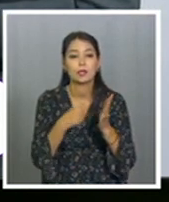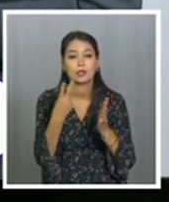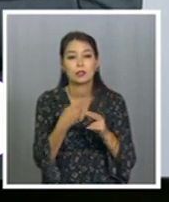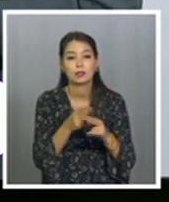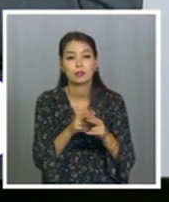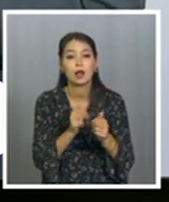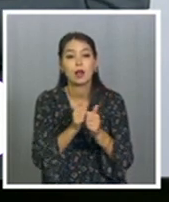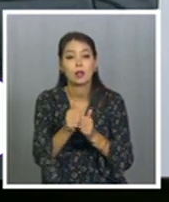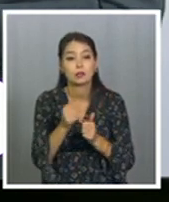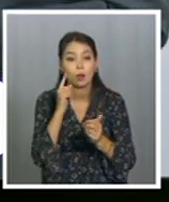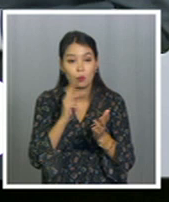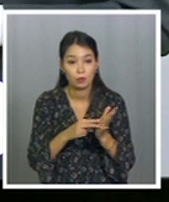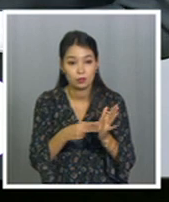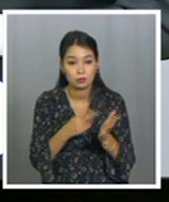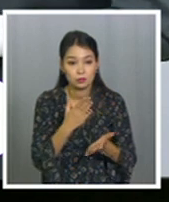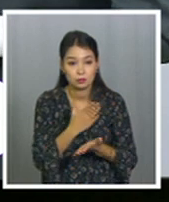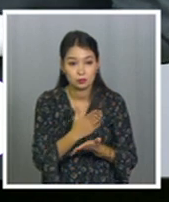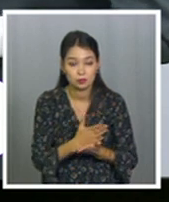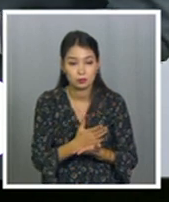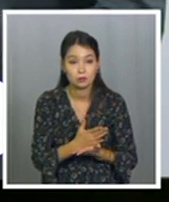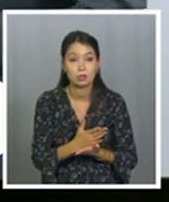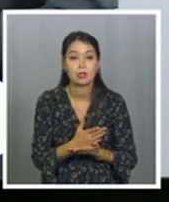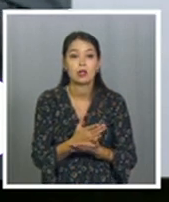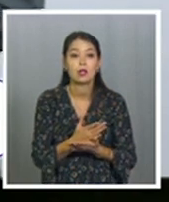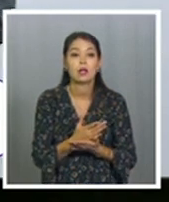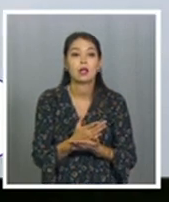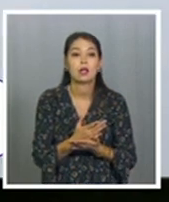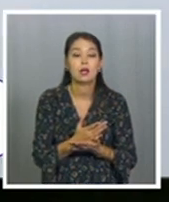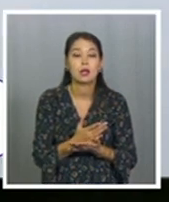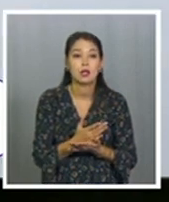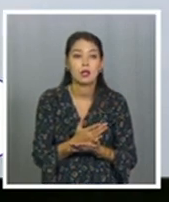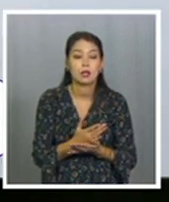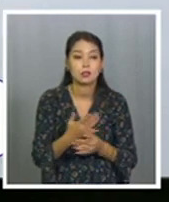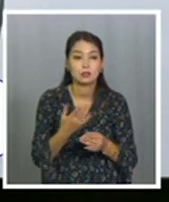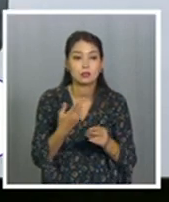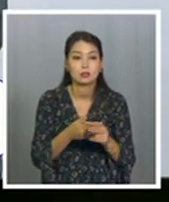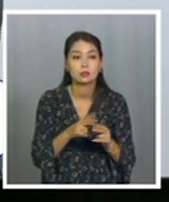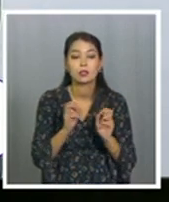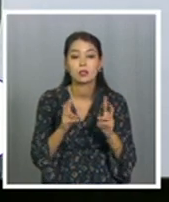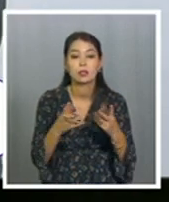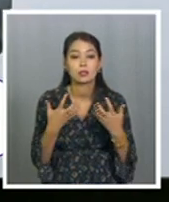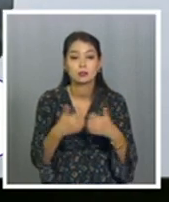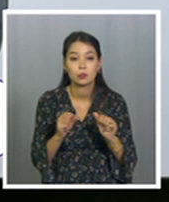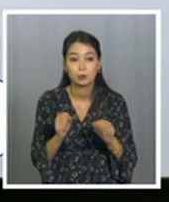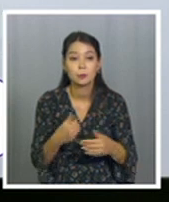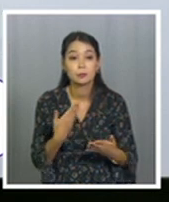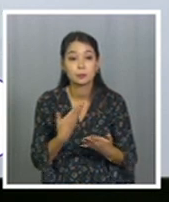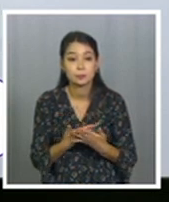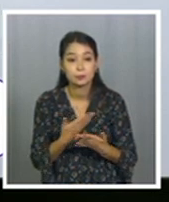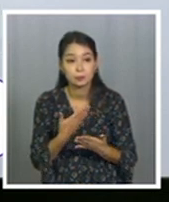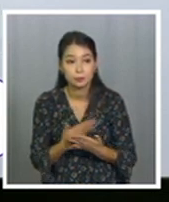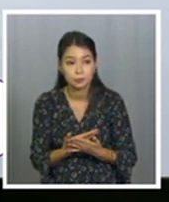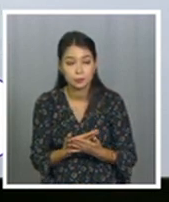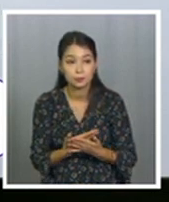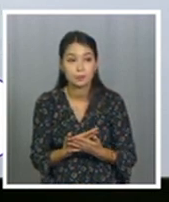болады. Пи бөлінген 2 радианға алға болады деген қалай саламыз деген сұрақ туындайды. Мысал үшін бір период